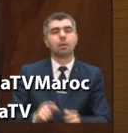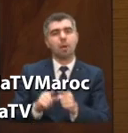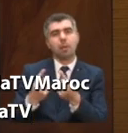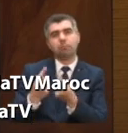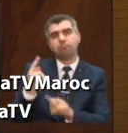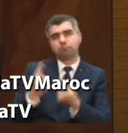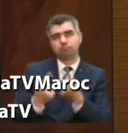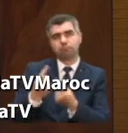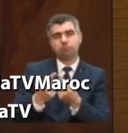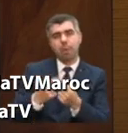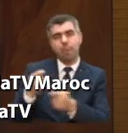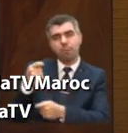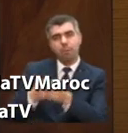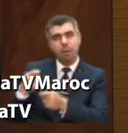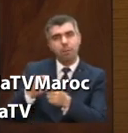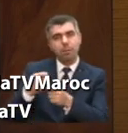حال بشكل كبير على الاقتصاد